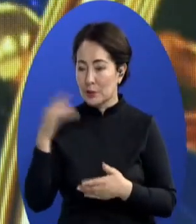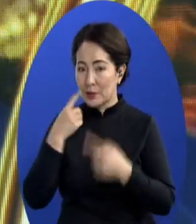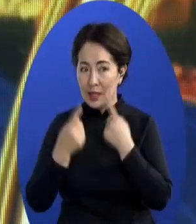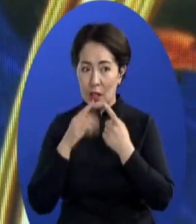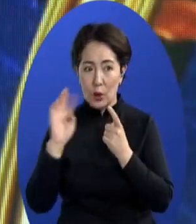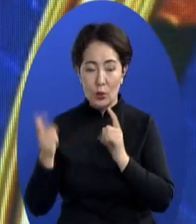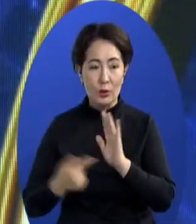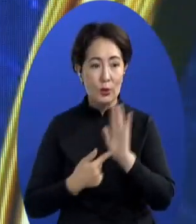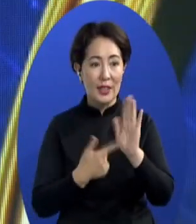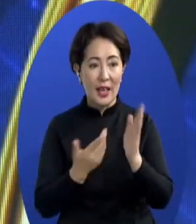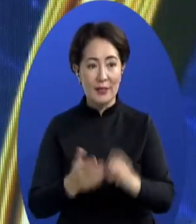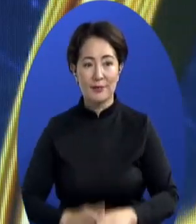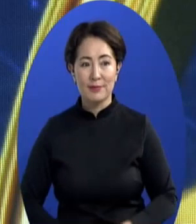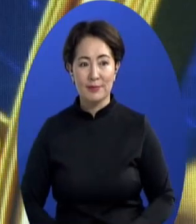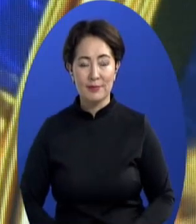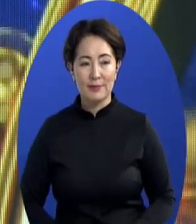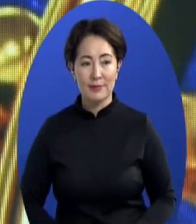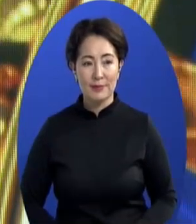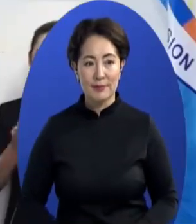хэлсэн үгнээс хүргэе.